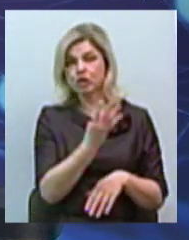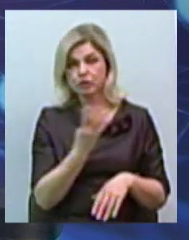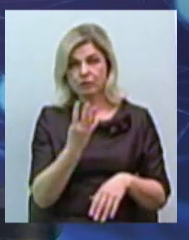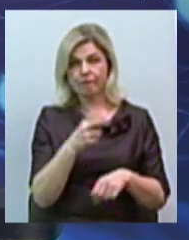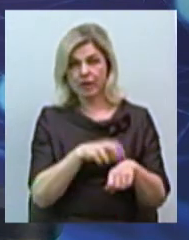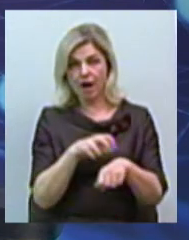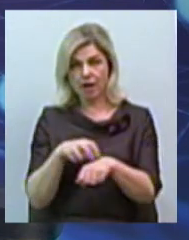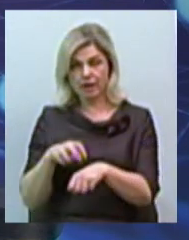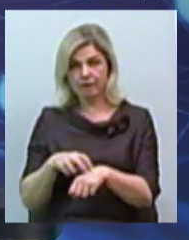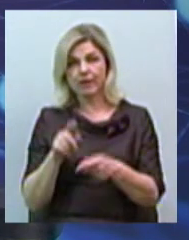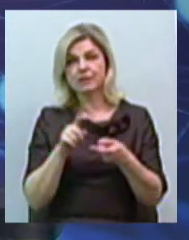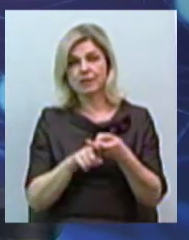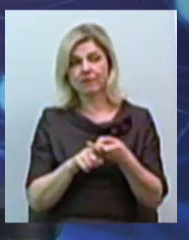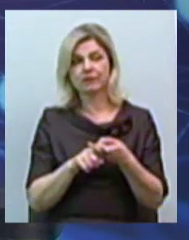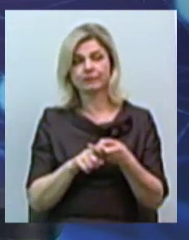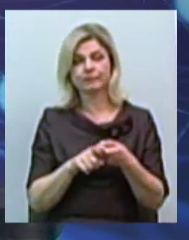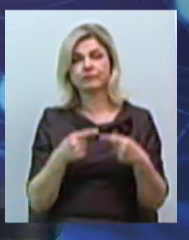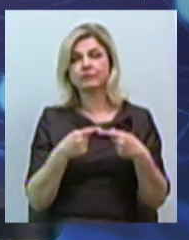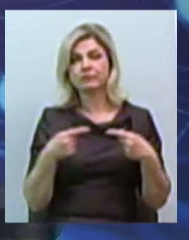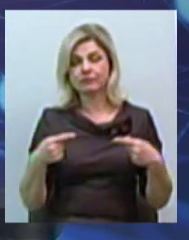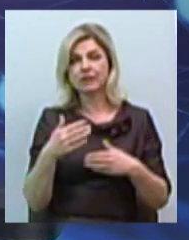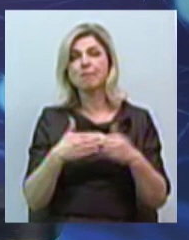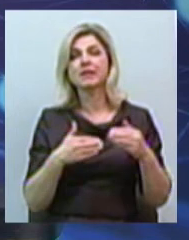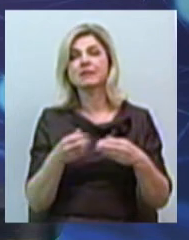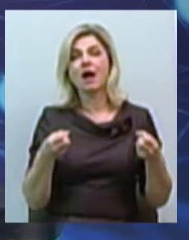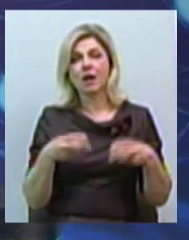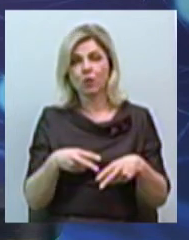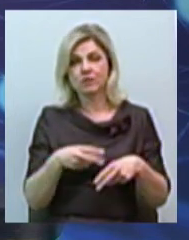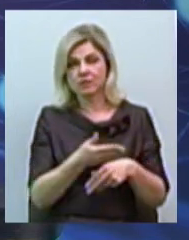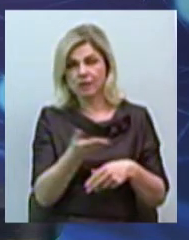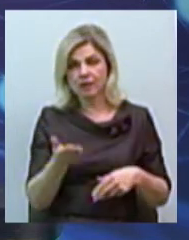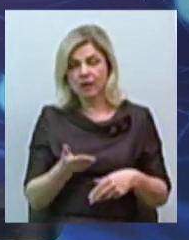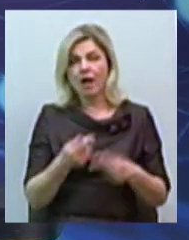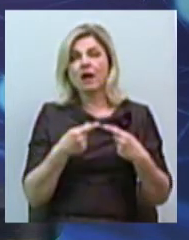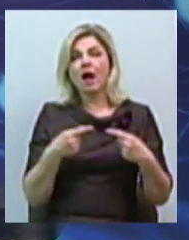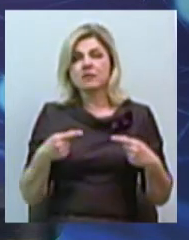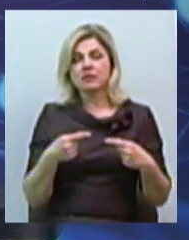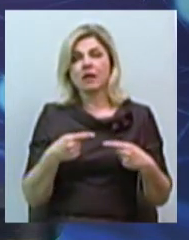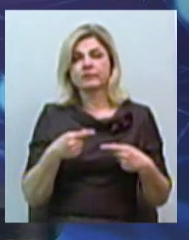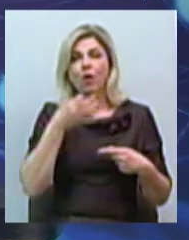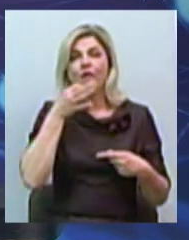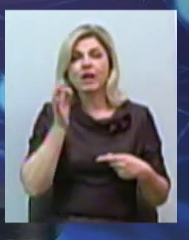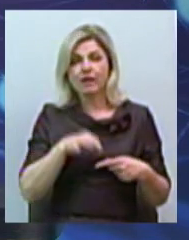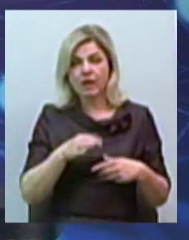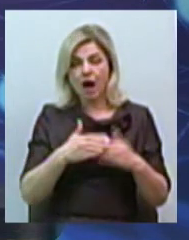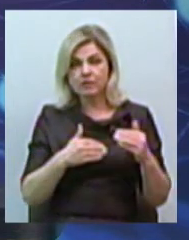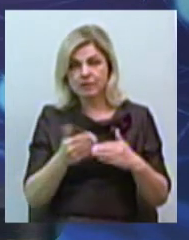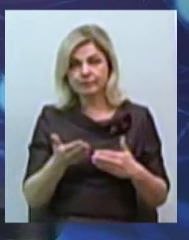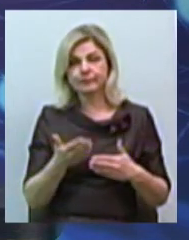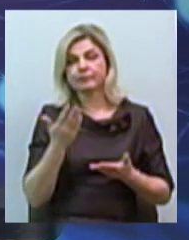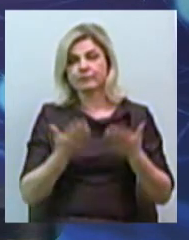лікарів, в залежності від лікарів різних спеціальностей, різної кваліфікації, і якщо дійсно